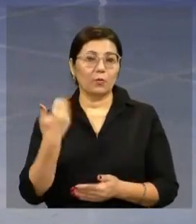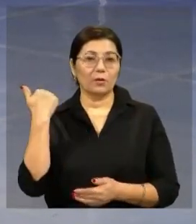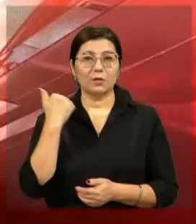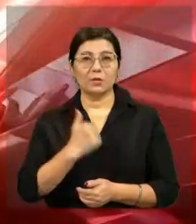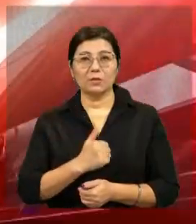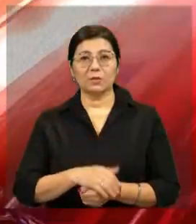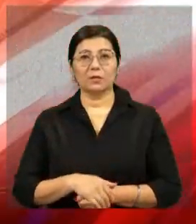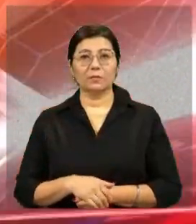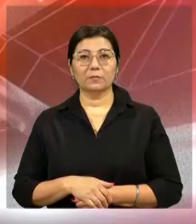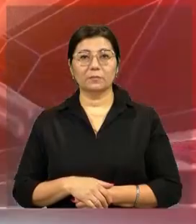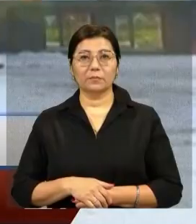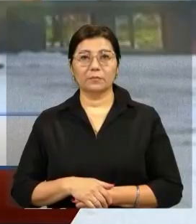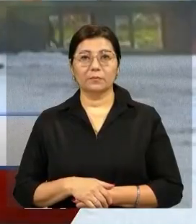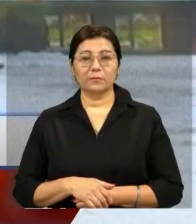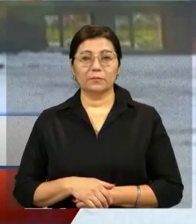недели.